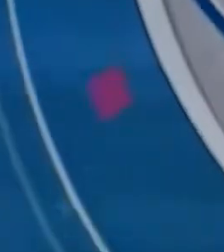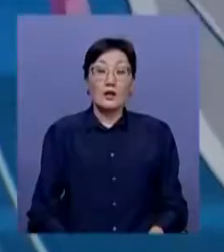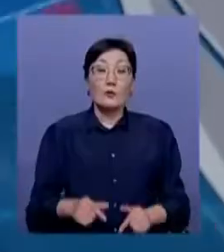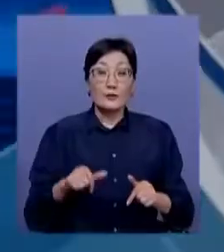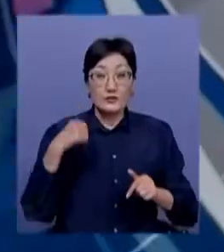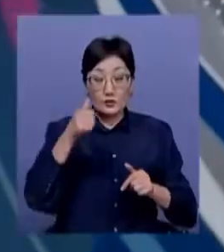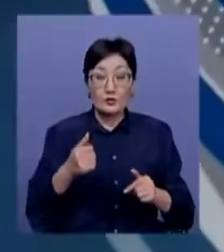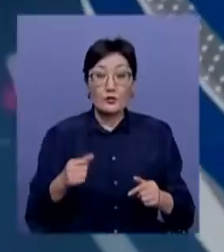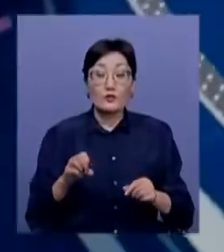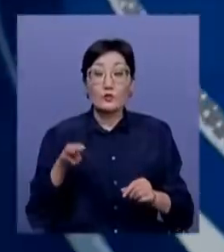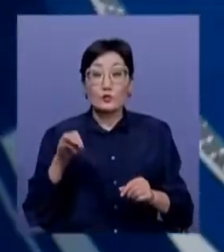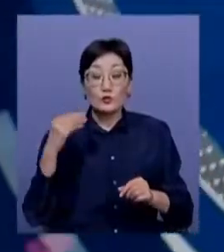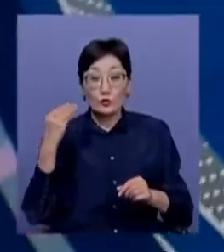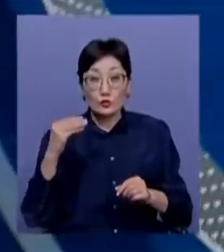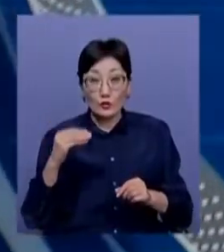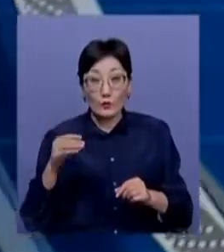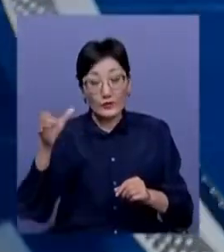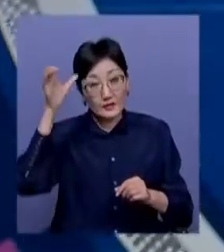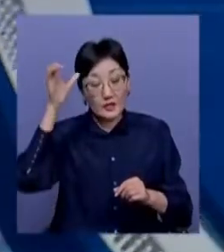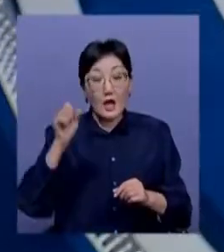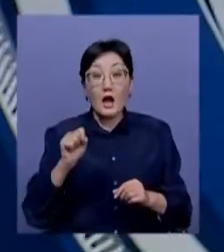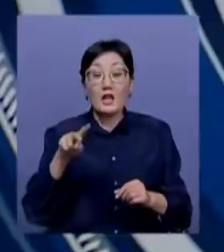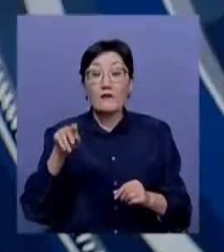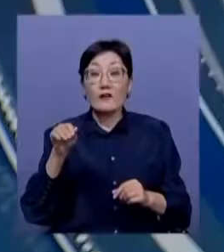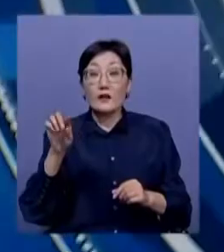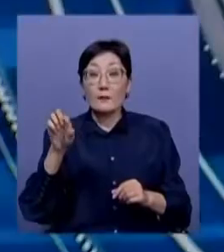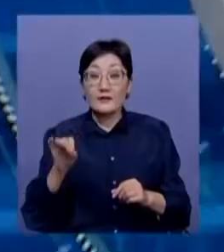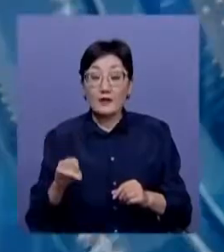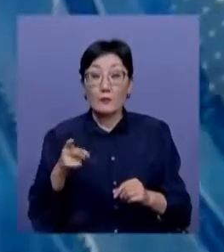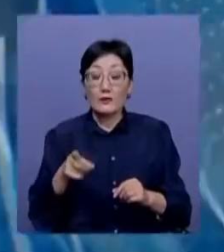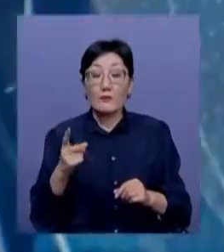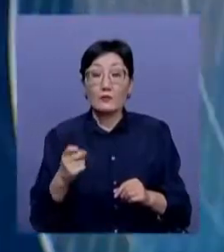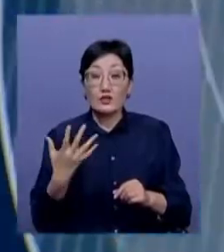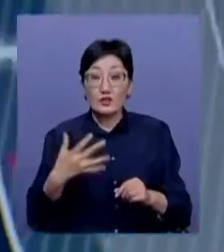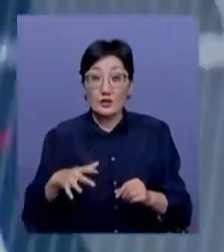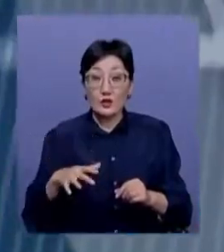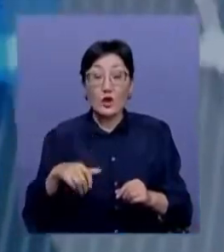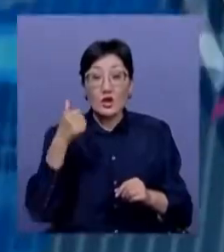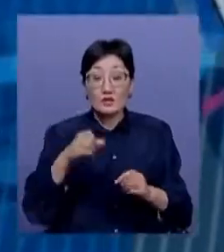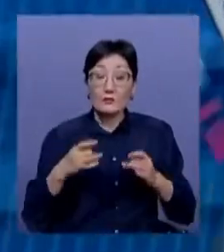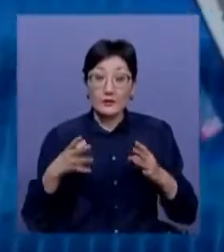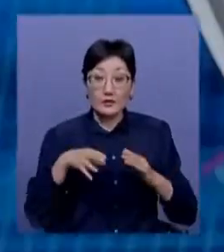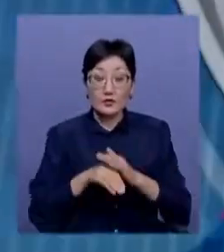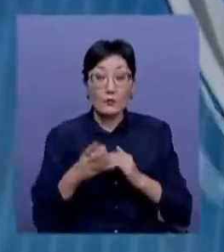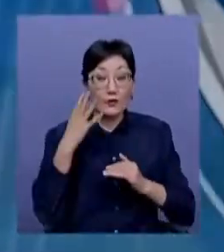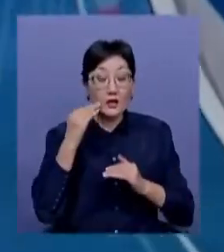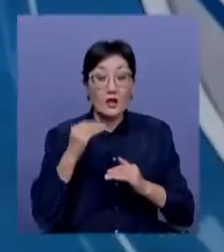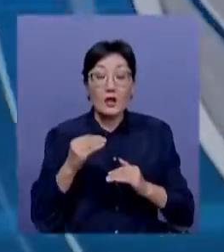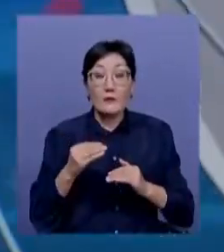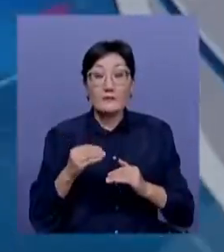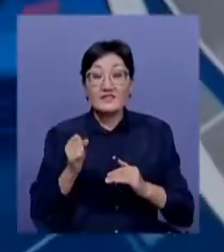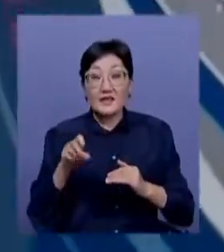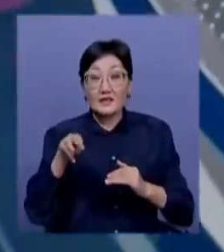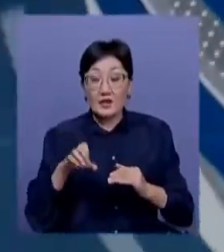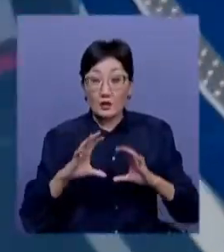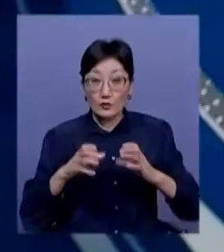Биыл күллі түркі дүниесінің ғұлама ойшылы Әбу Насыр әл-Фарабидің 1150 жылдық мерейтойы аясында Алматыда сайты